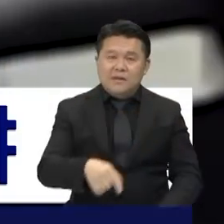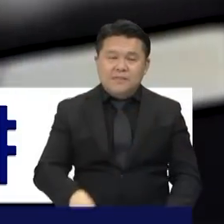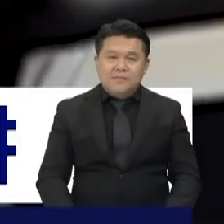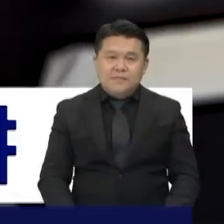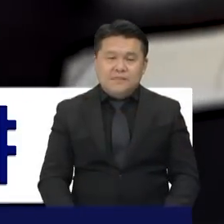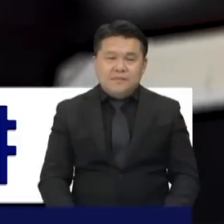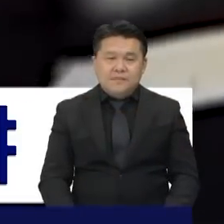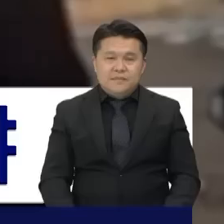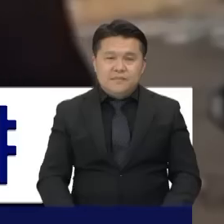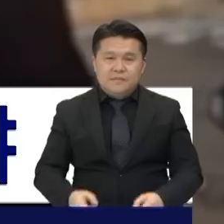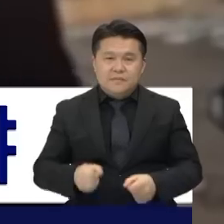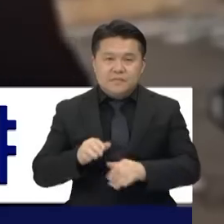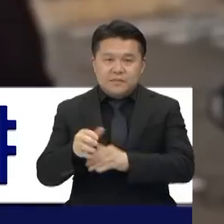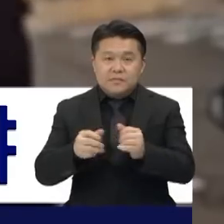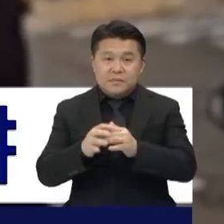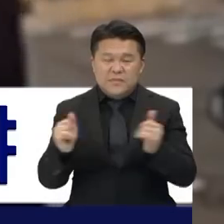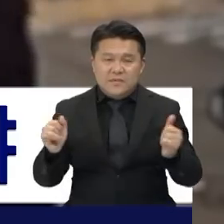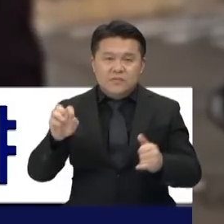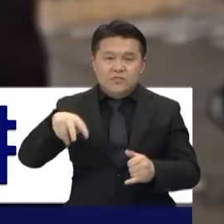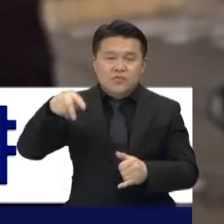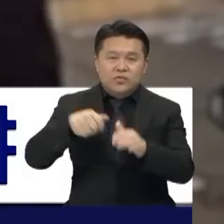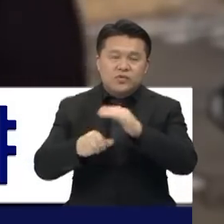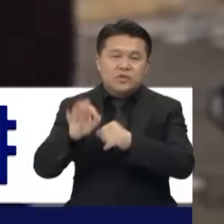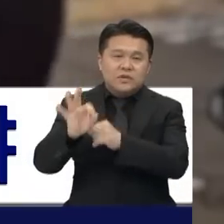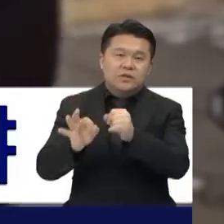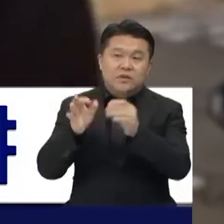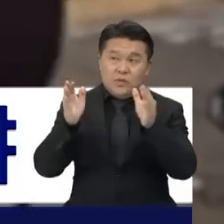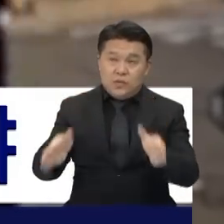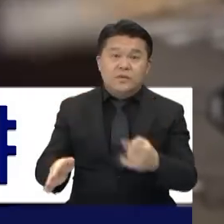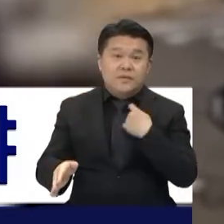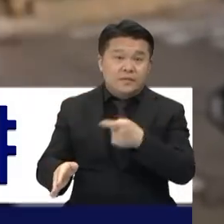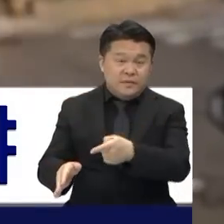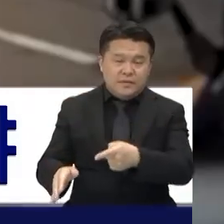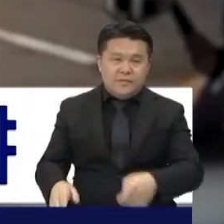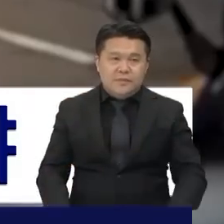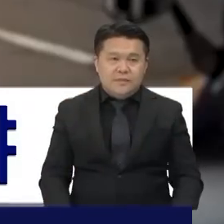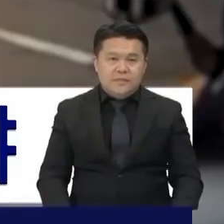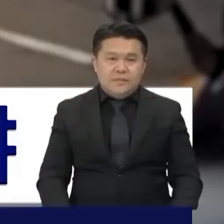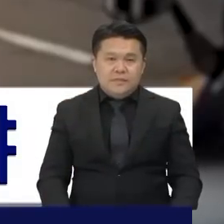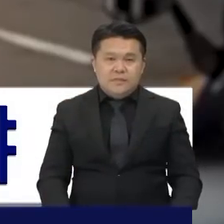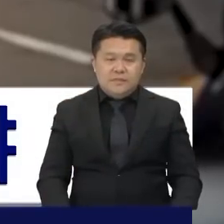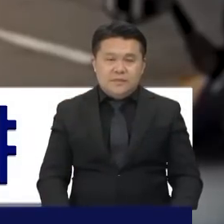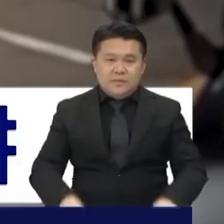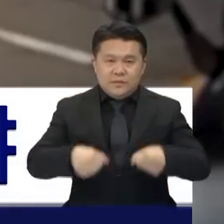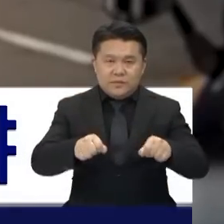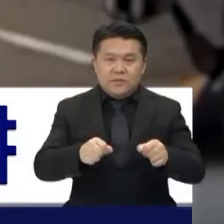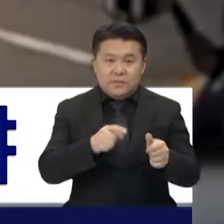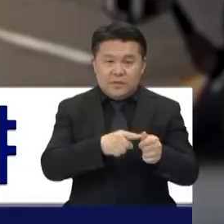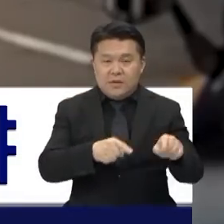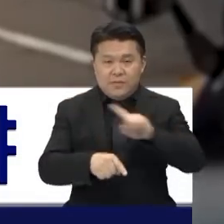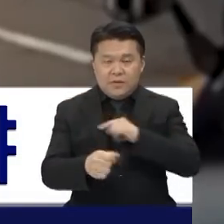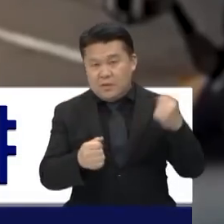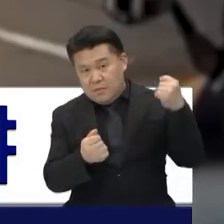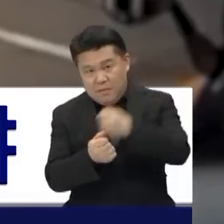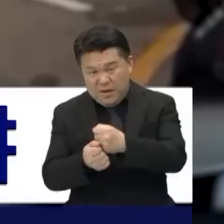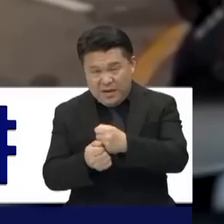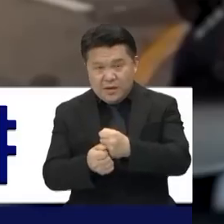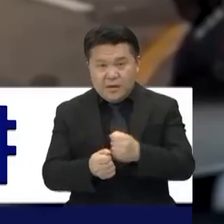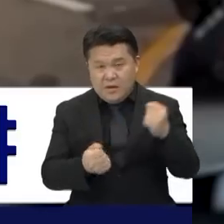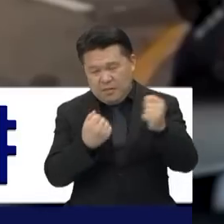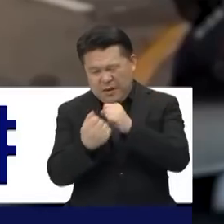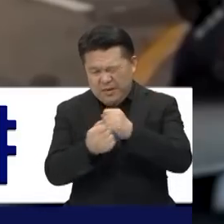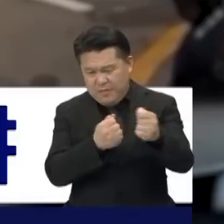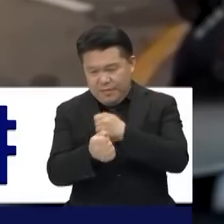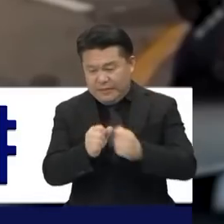골절됐습니다. 차량 운전자는 우슈 선수 생활을 10년 정도 했다고 하는데요. 오토바이 운전자가 먼저 쳤고 몇 차례